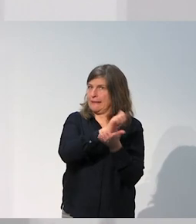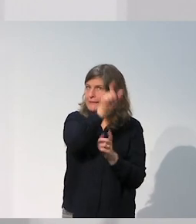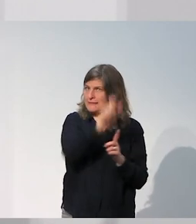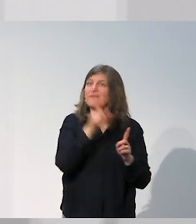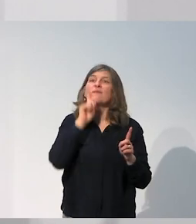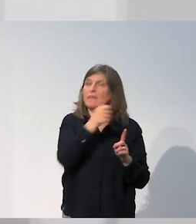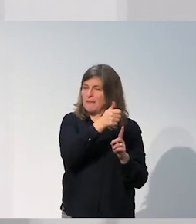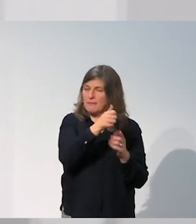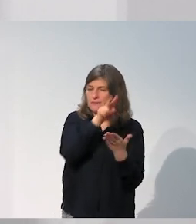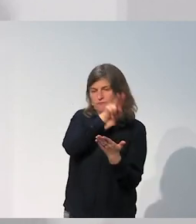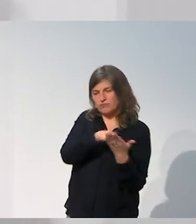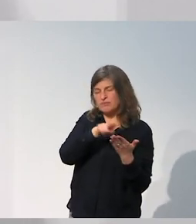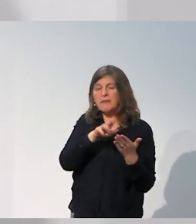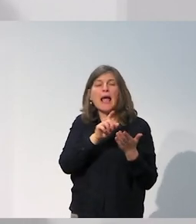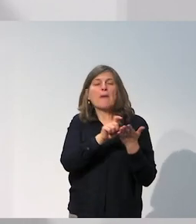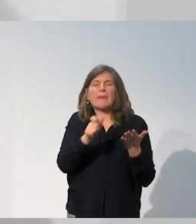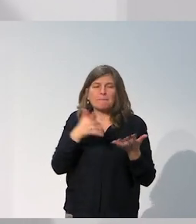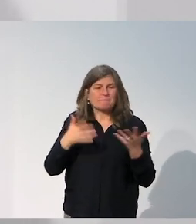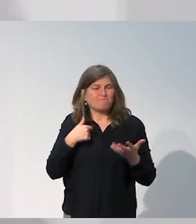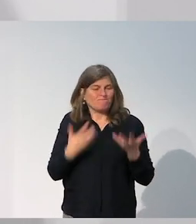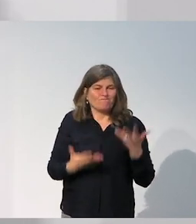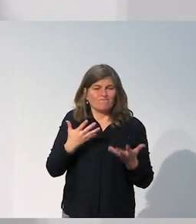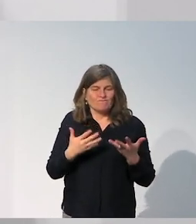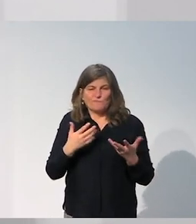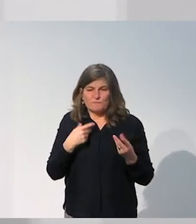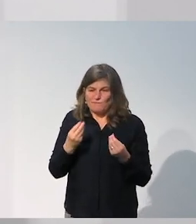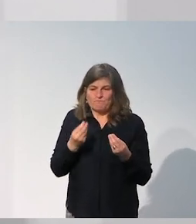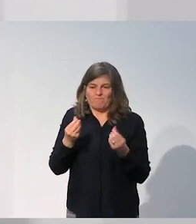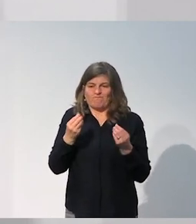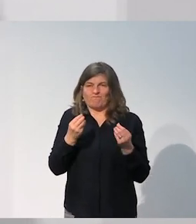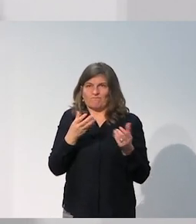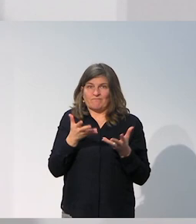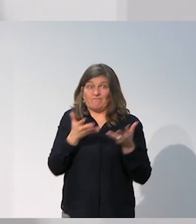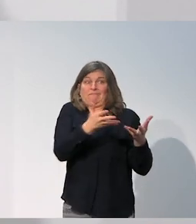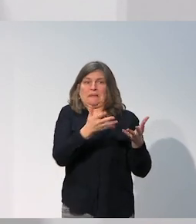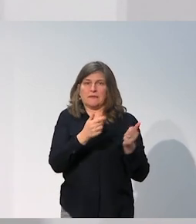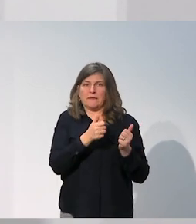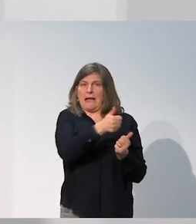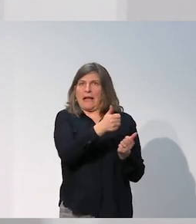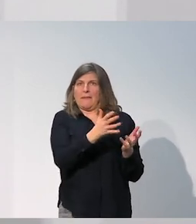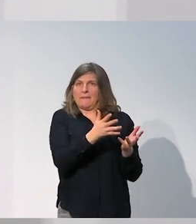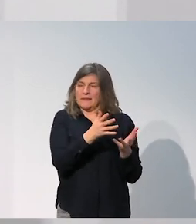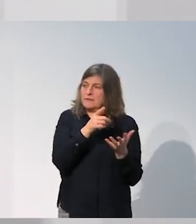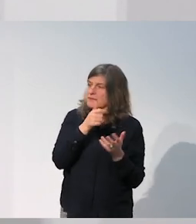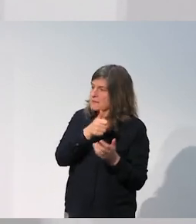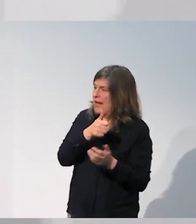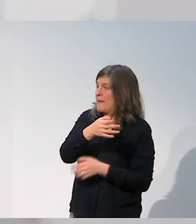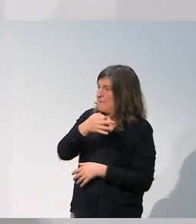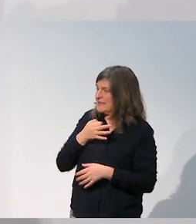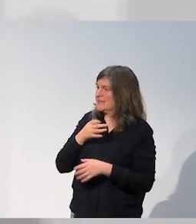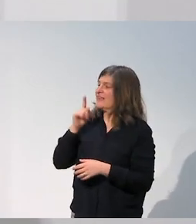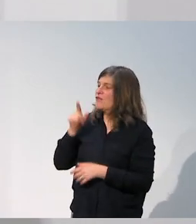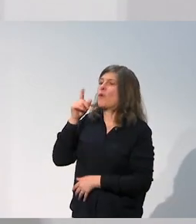savais pas bien quoi faire, hein, et qui me brûlait les doigts, c'est elle qui m'a dit il faut faire entendre la voix du